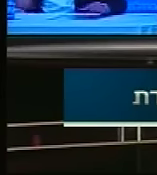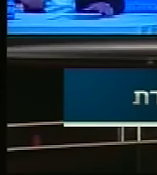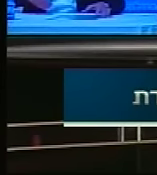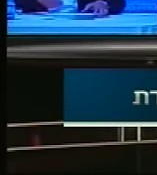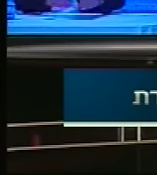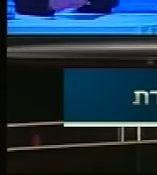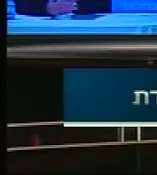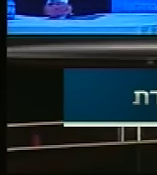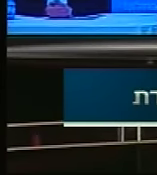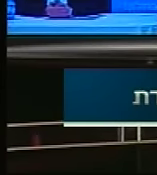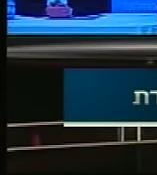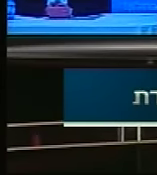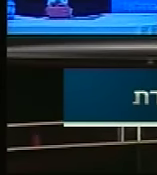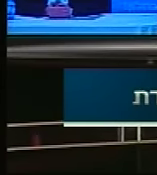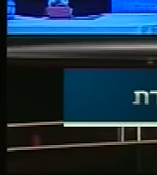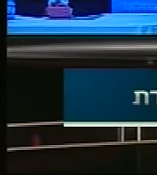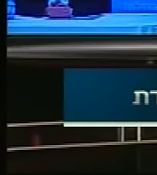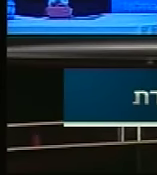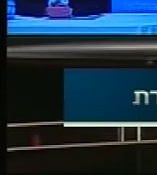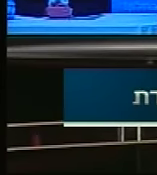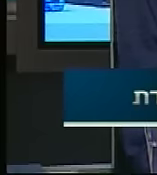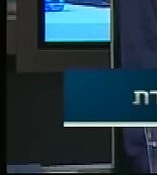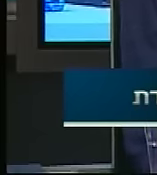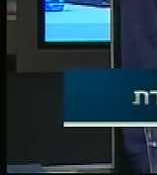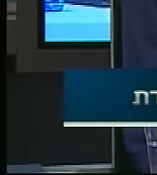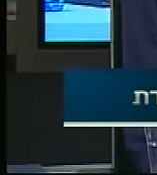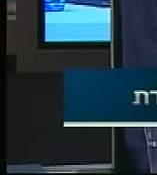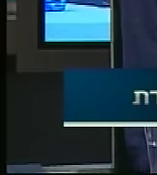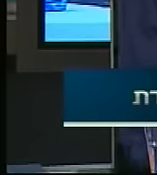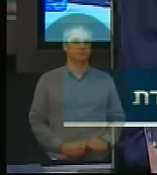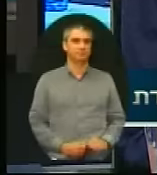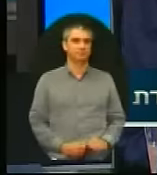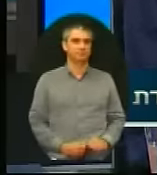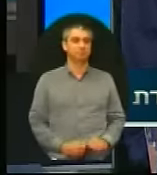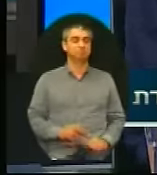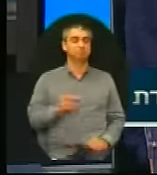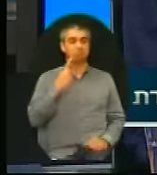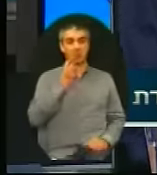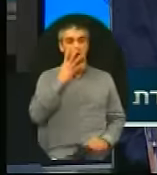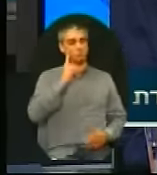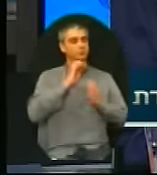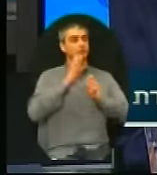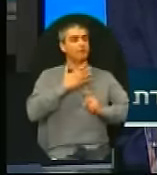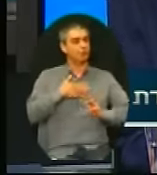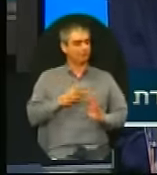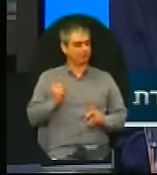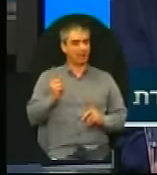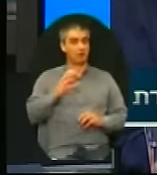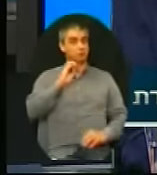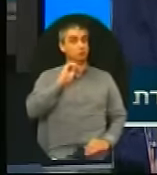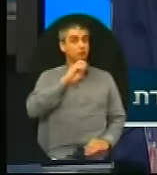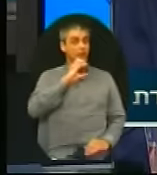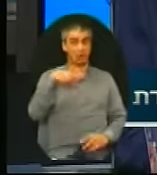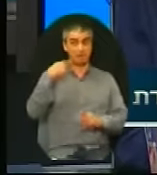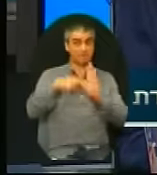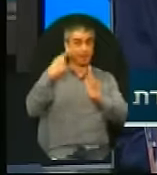אומר לנו, תלכו עם מה שאתם מאמינים. אבל בסופו של דבר בולטות היא בולטות תקשורתית, ואם את רוצה להגיע, כדי שמשה כחלון יכניס אותך בפעם הבאה